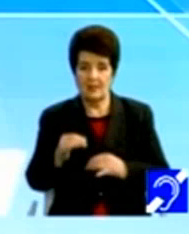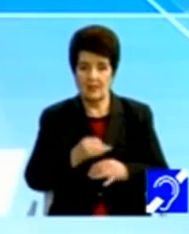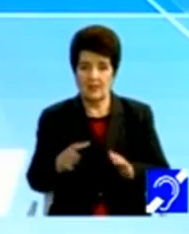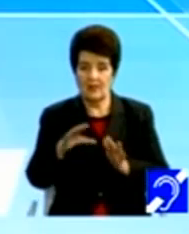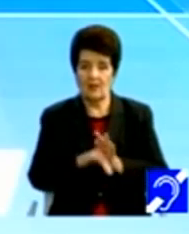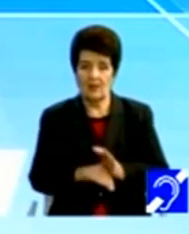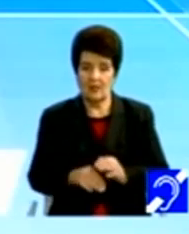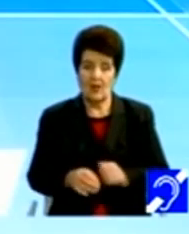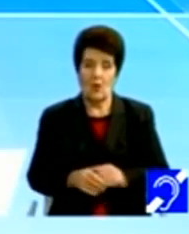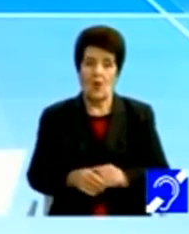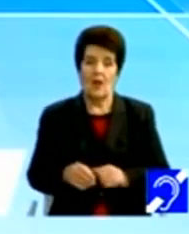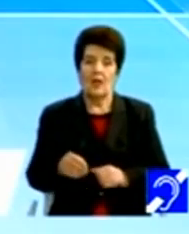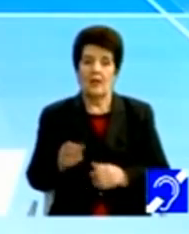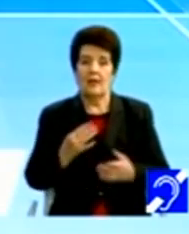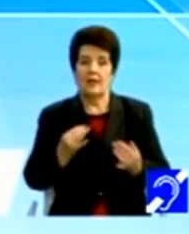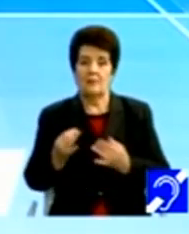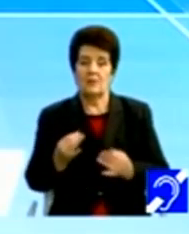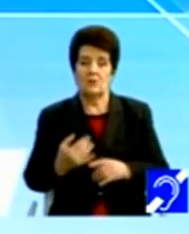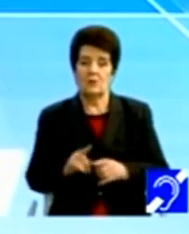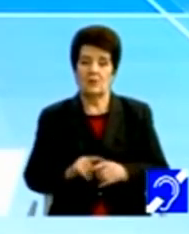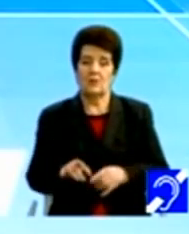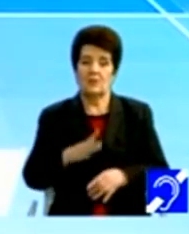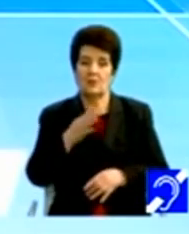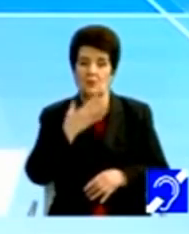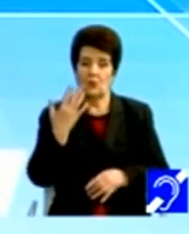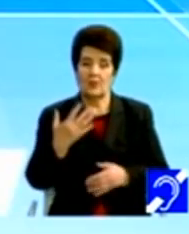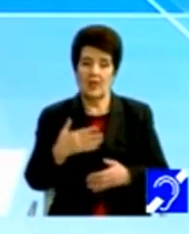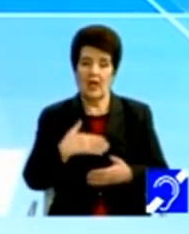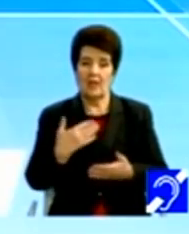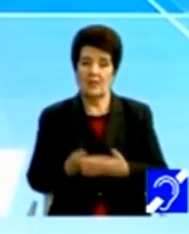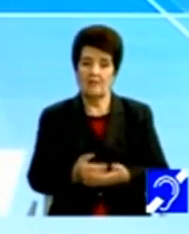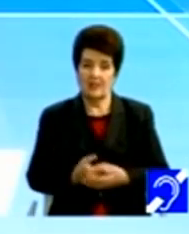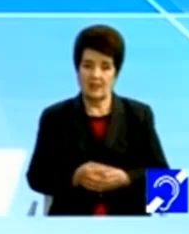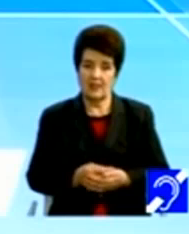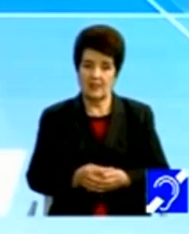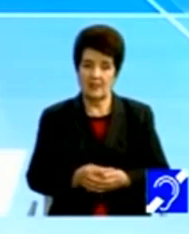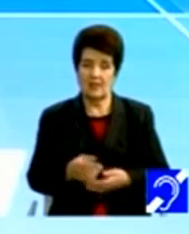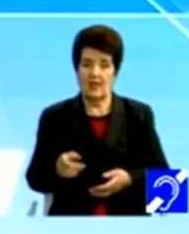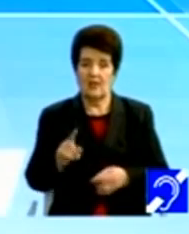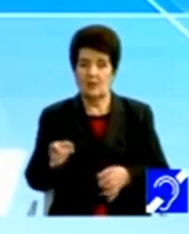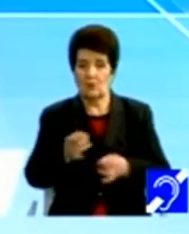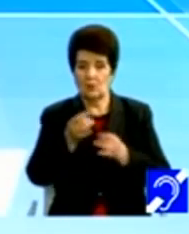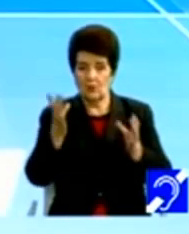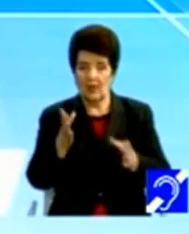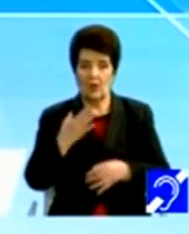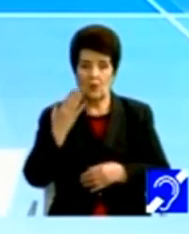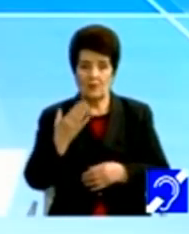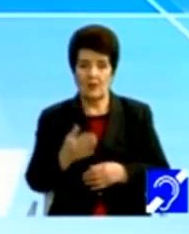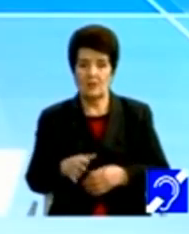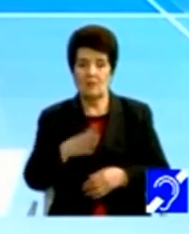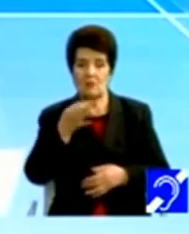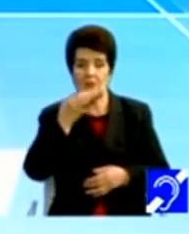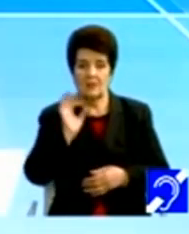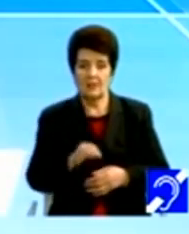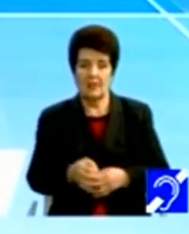cadrul Ministerului, pentru că ei sunt într-o lipsă de activități. Refacerea acestor centre și cămini culturale interbelicul românesc a avut o